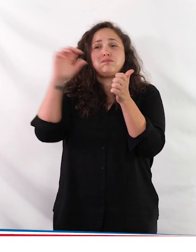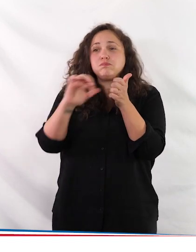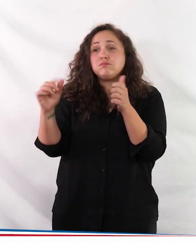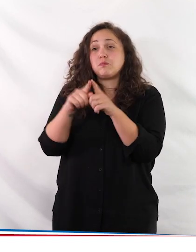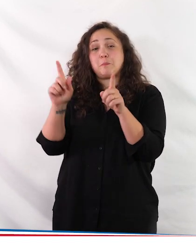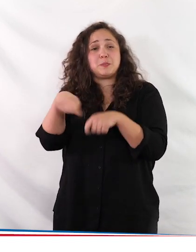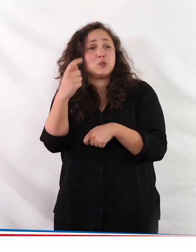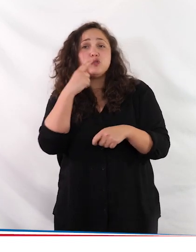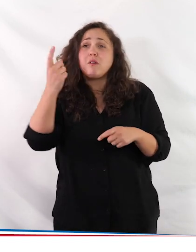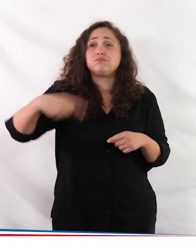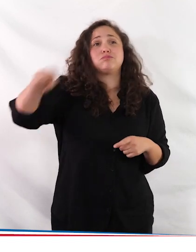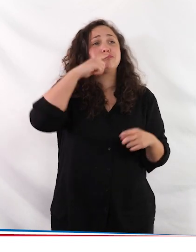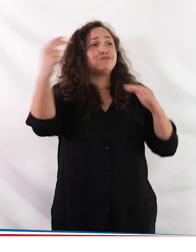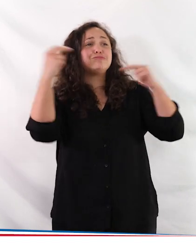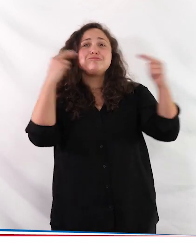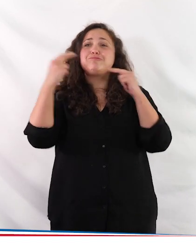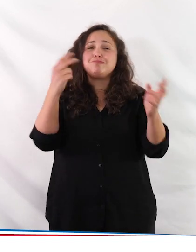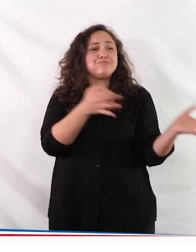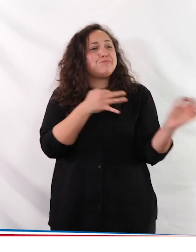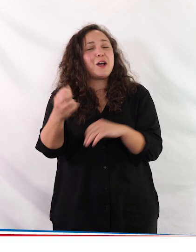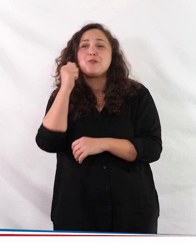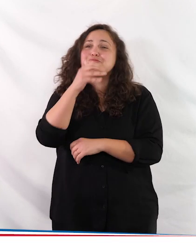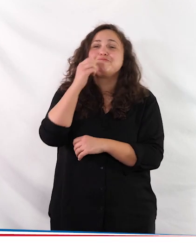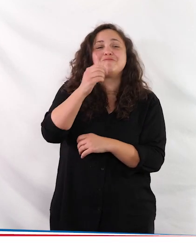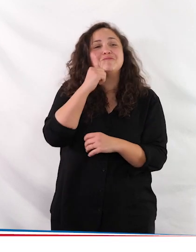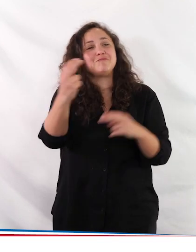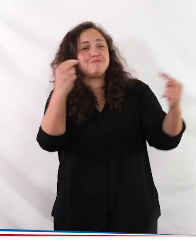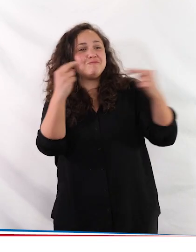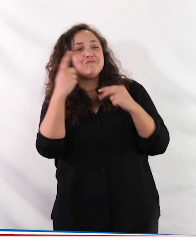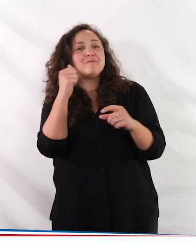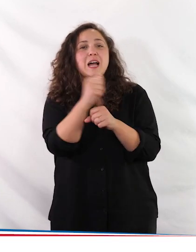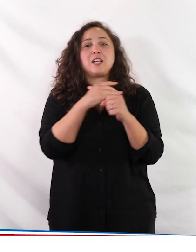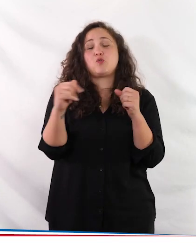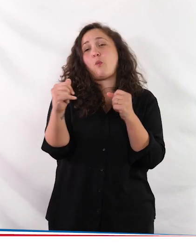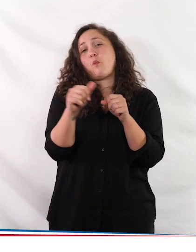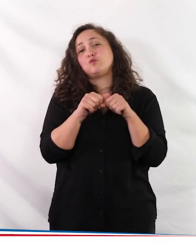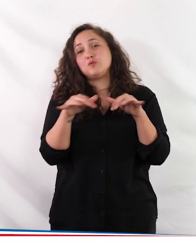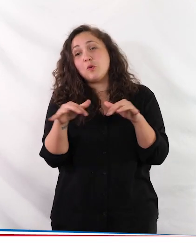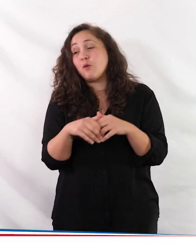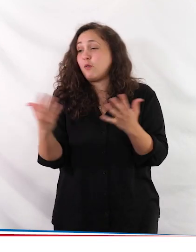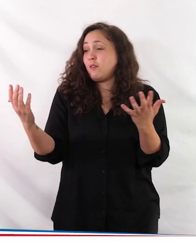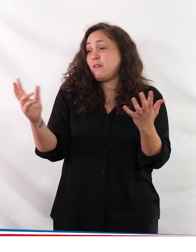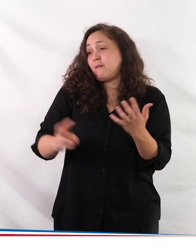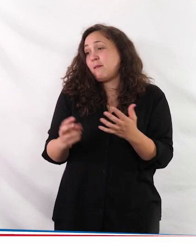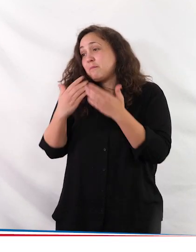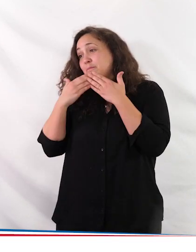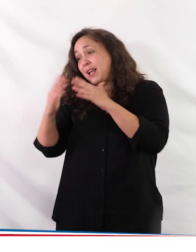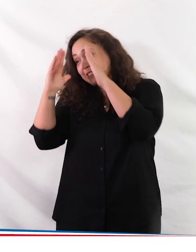Thibaut de Martin-Pré. Et puis évidemment, vous qui nous regardez quotidiennement sur les réseaux sociaux et qui nous suivez.